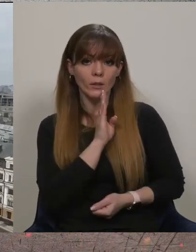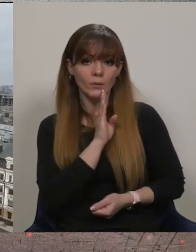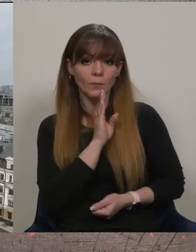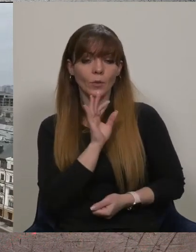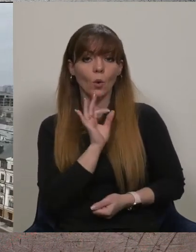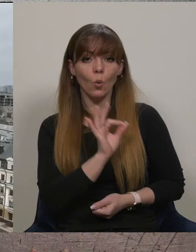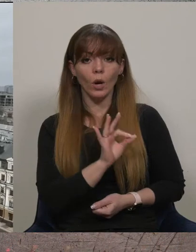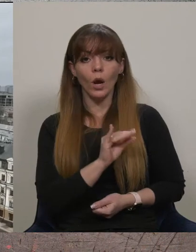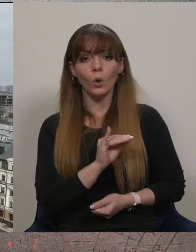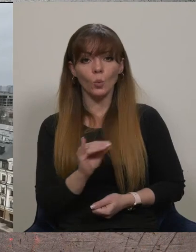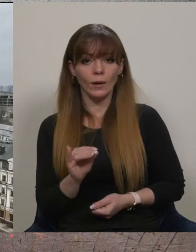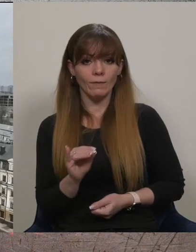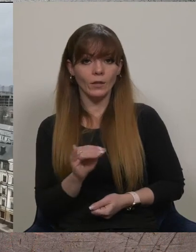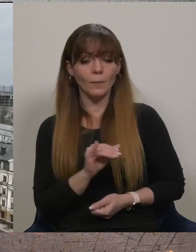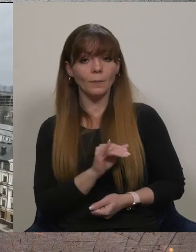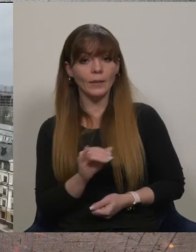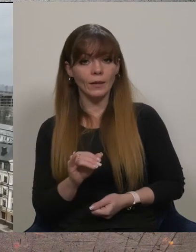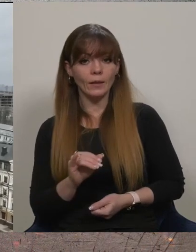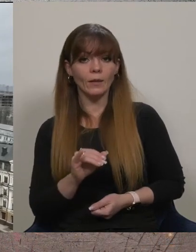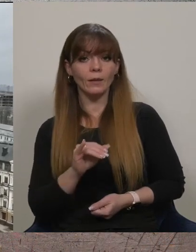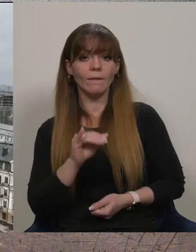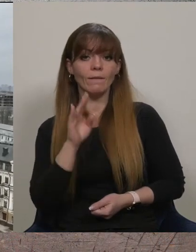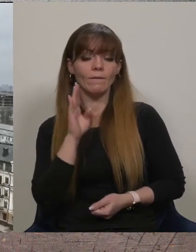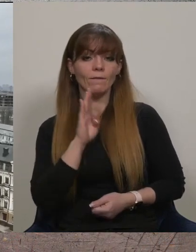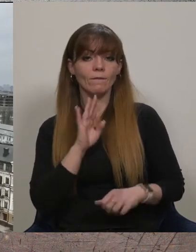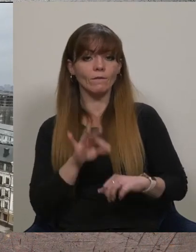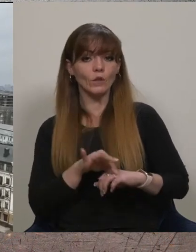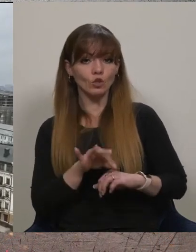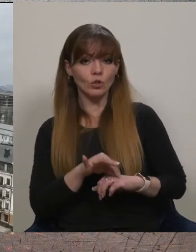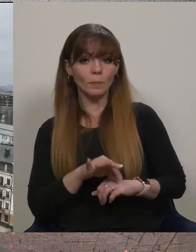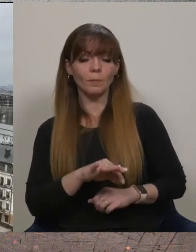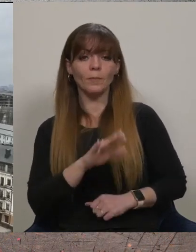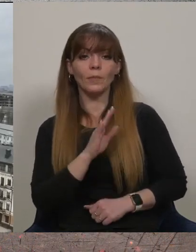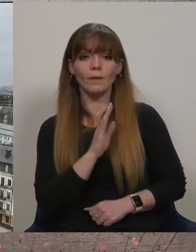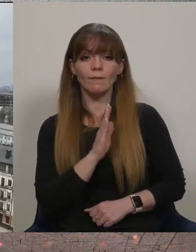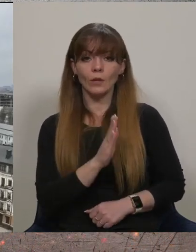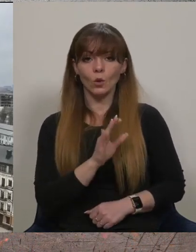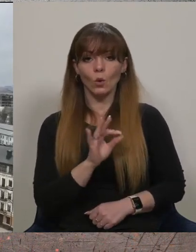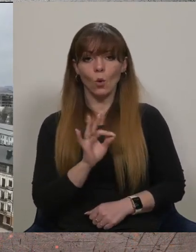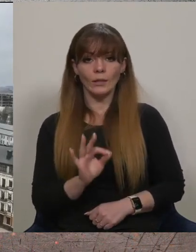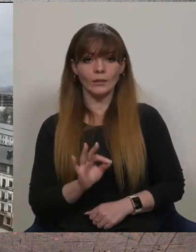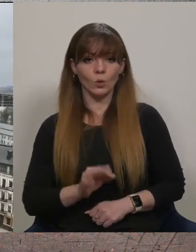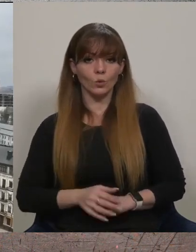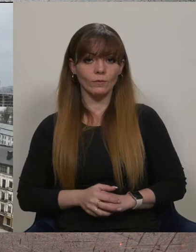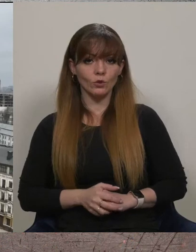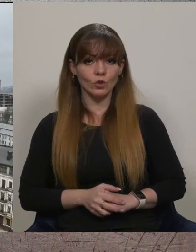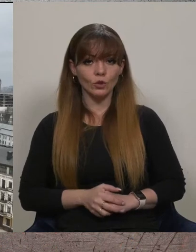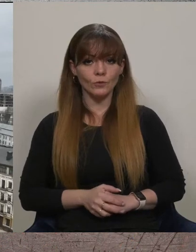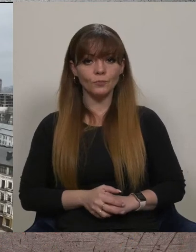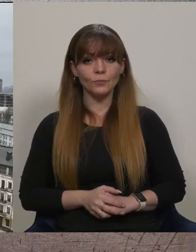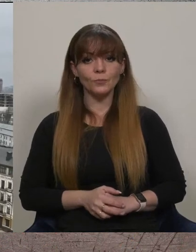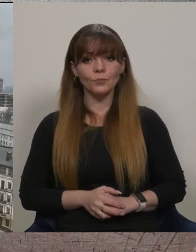Ольга Юріївна та відчим Віктор Олександрович.